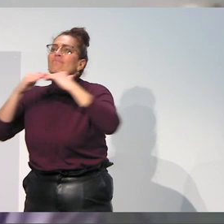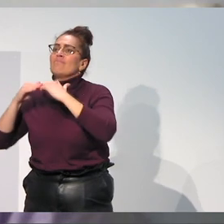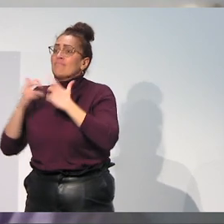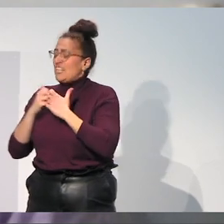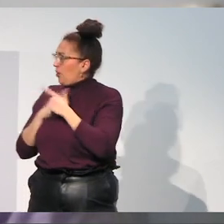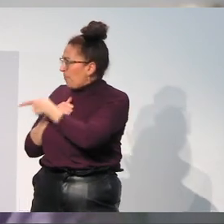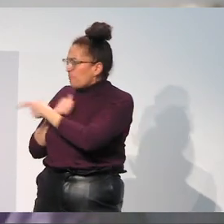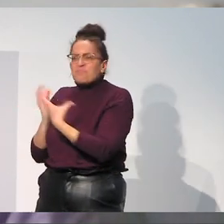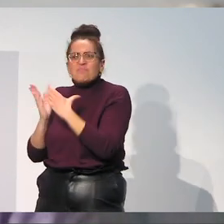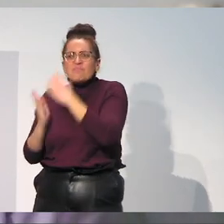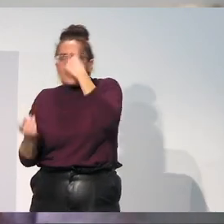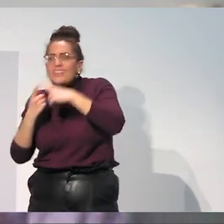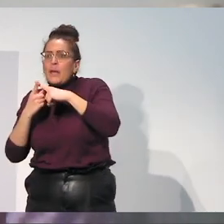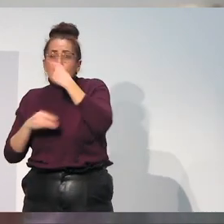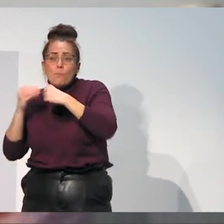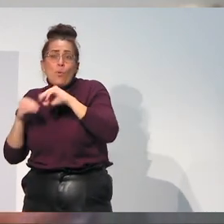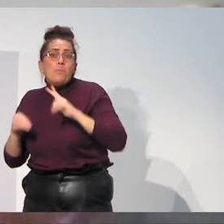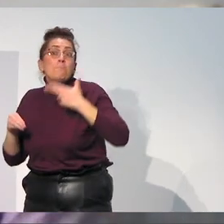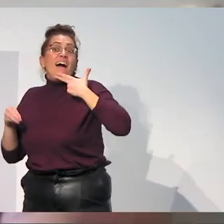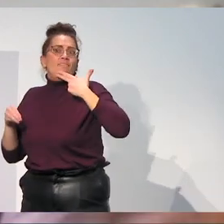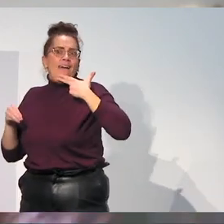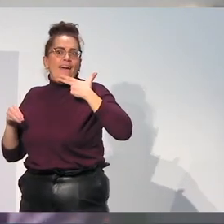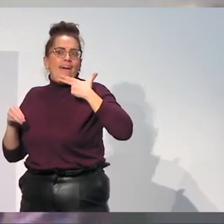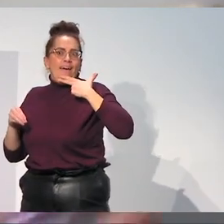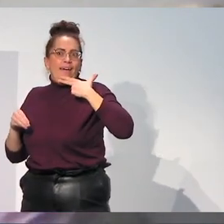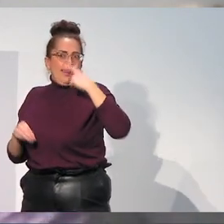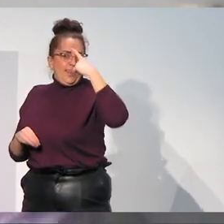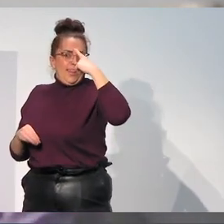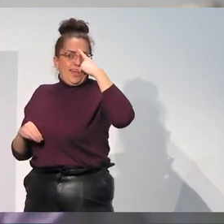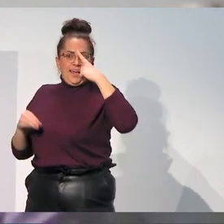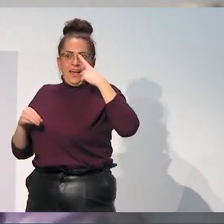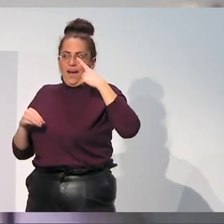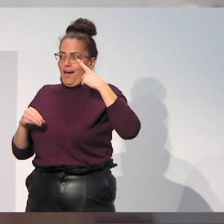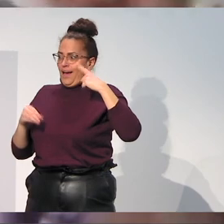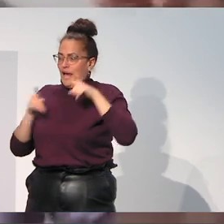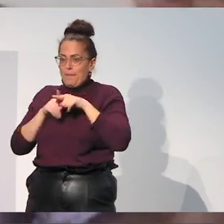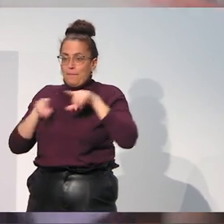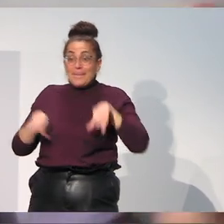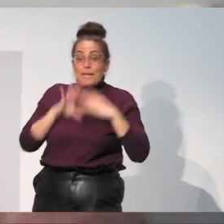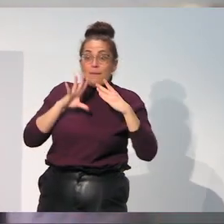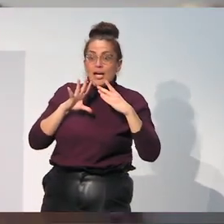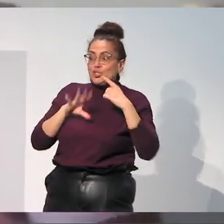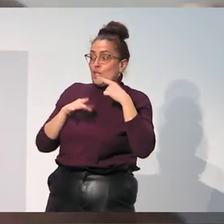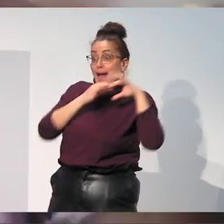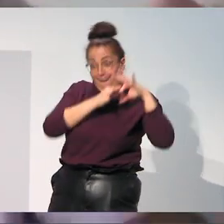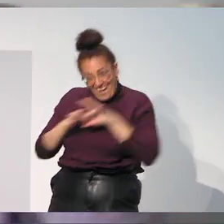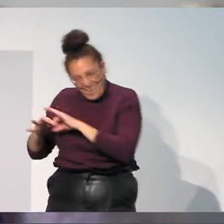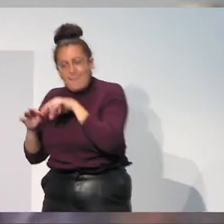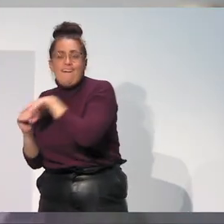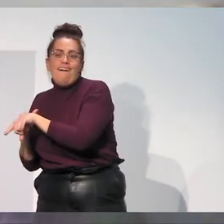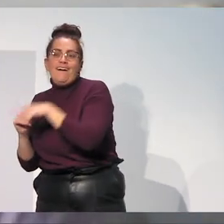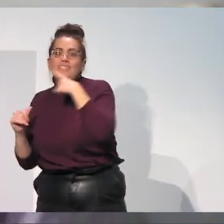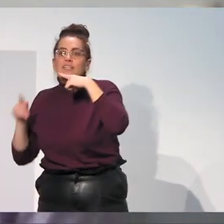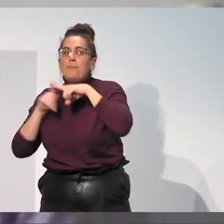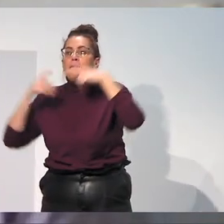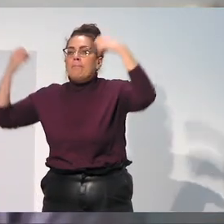j'ai trouvé très intéressant, et qui est beau de faire l'analogie justement entre le soleil, ses rayonnements, non, à la Hippodamos en